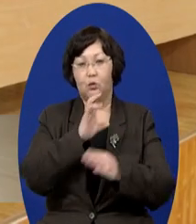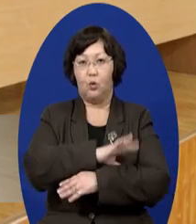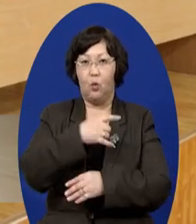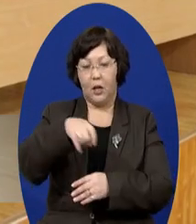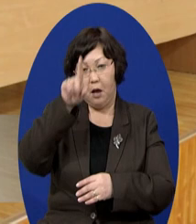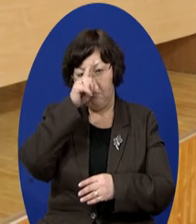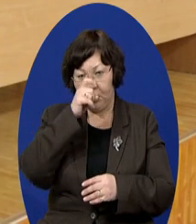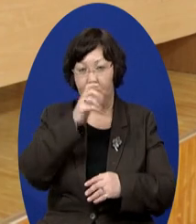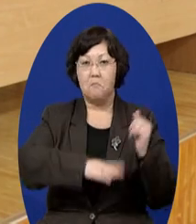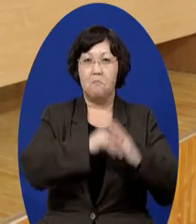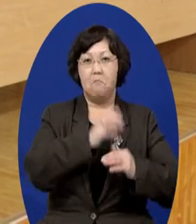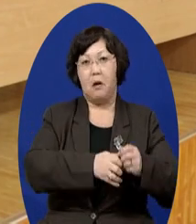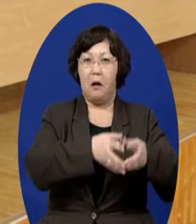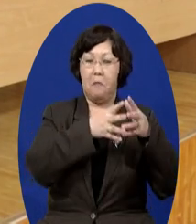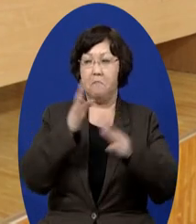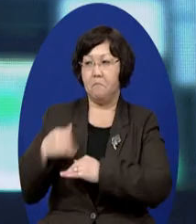байрлах юм байна.